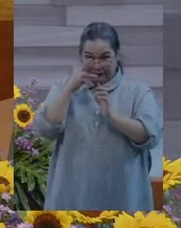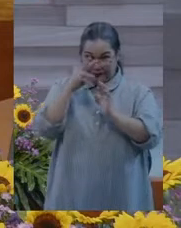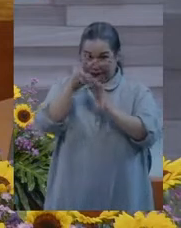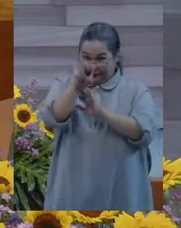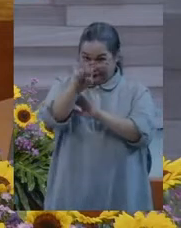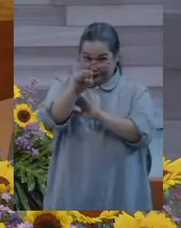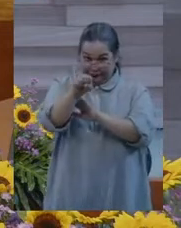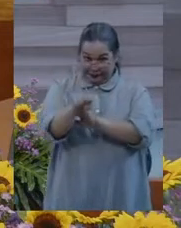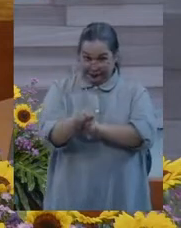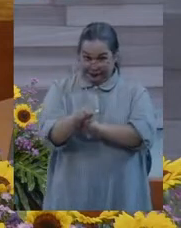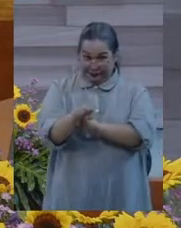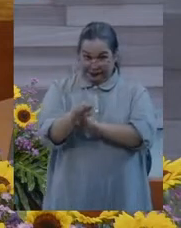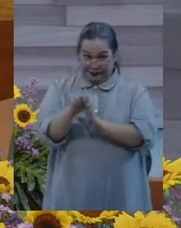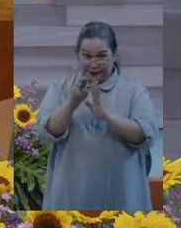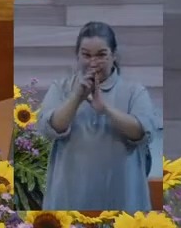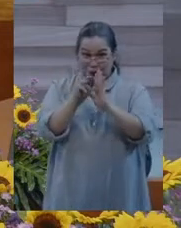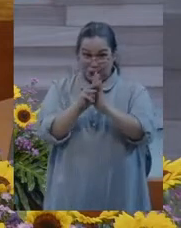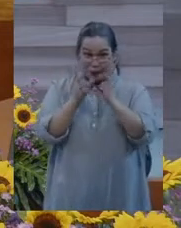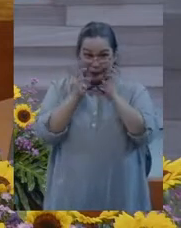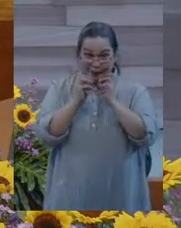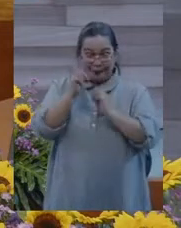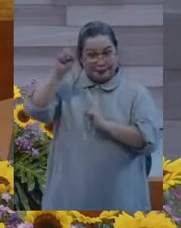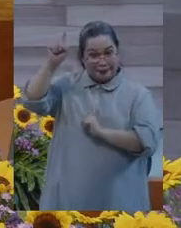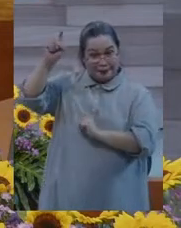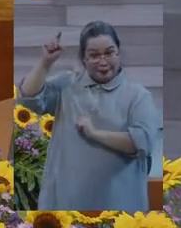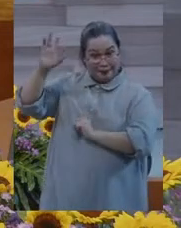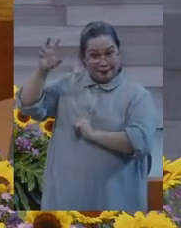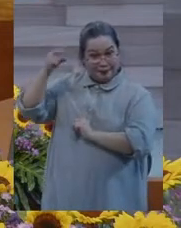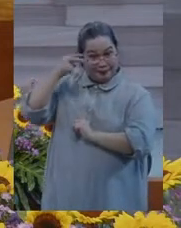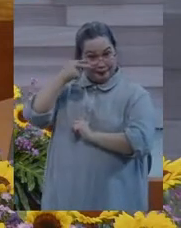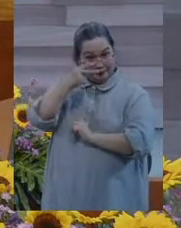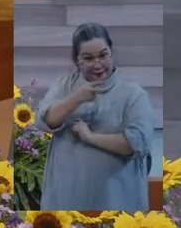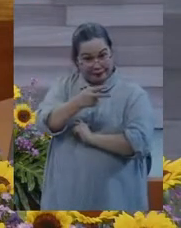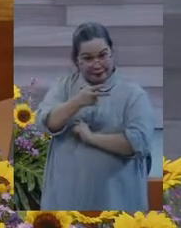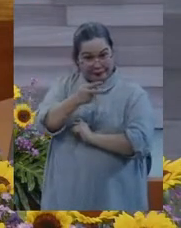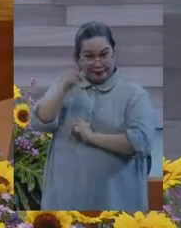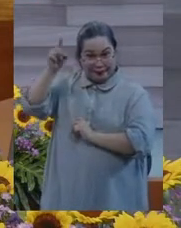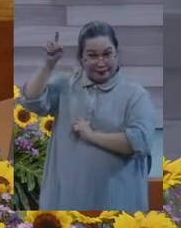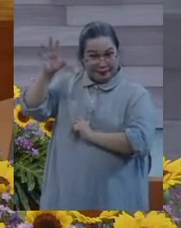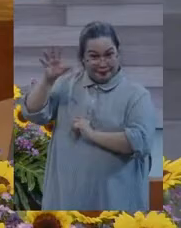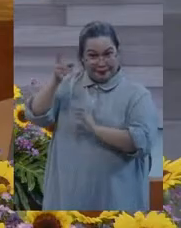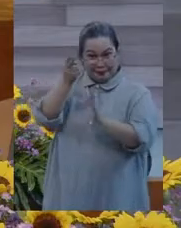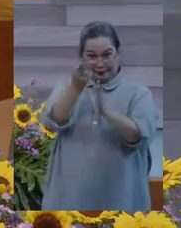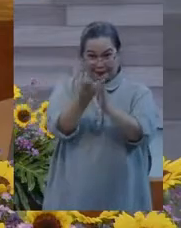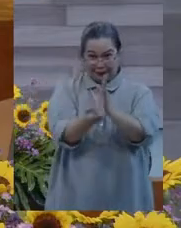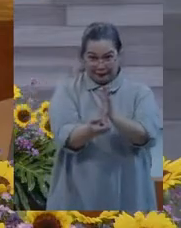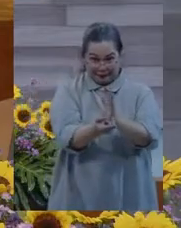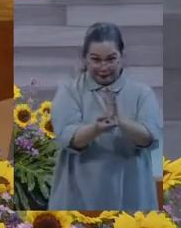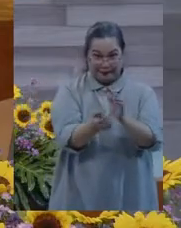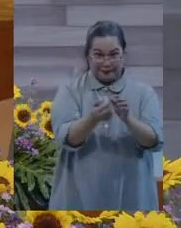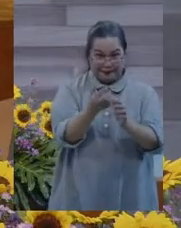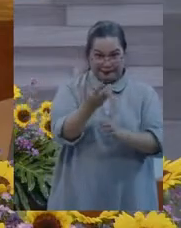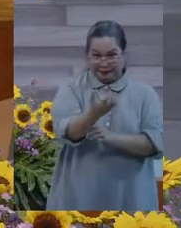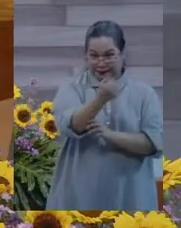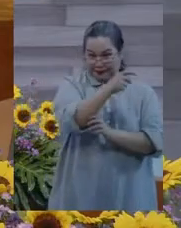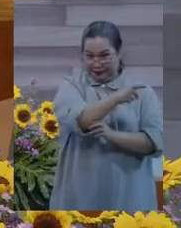ng pagkamatay ni Moises ay ang Diyos, at ang Diyos daw ang naglibing sa kanya. Itong